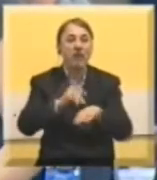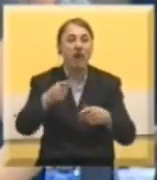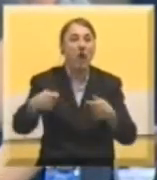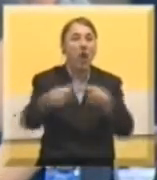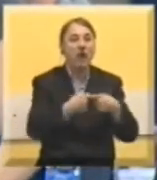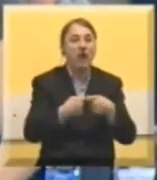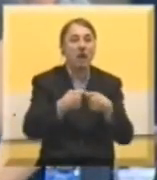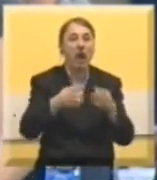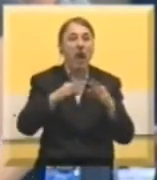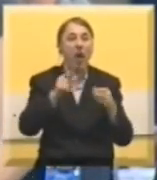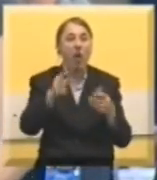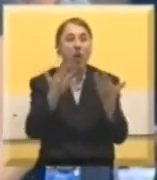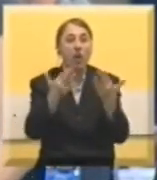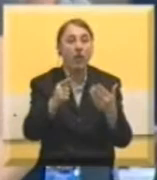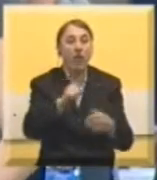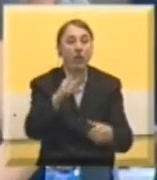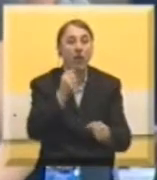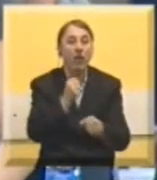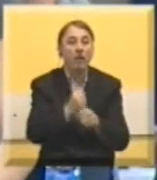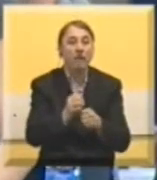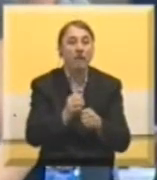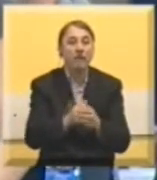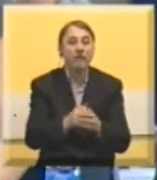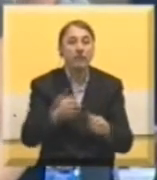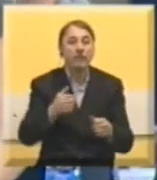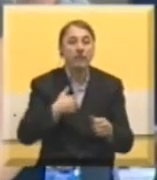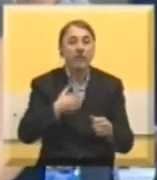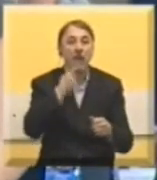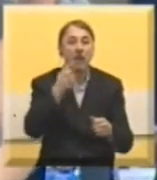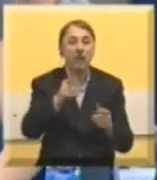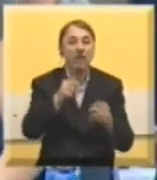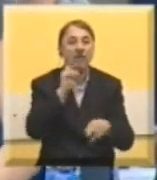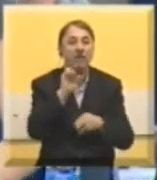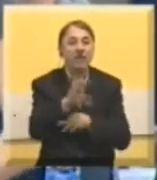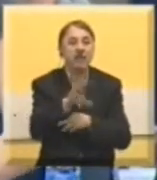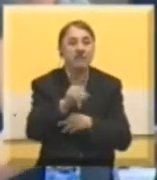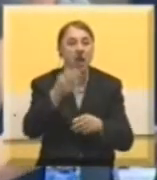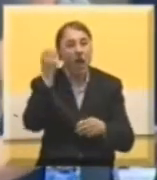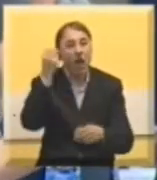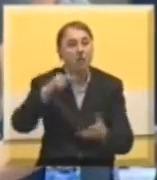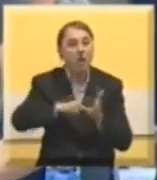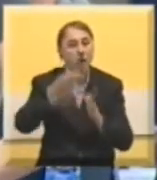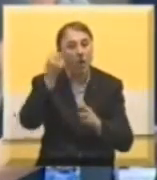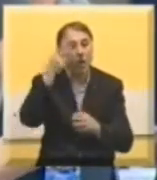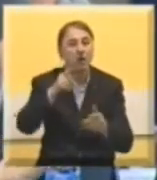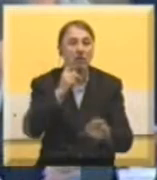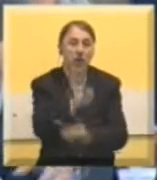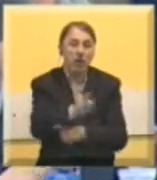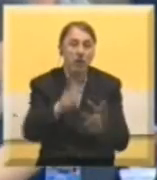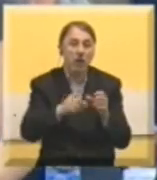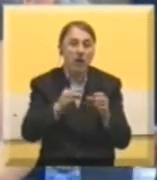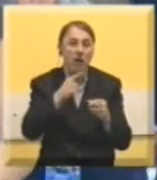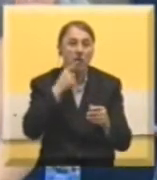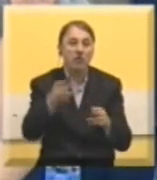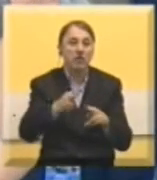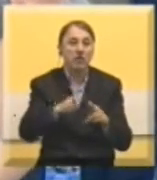nadležnim organima, a ukoliko to nije slučaj, elementarno kućno vaspitanje i politička kultura nalažu da se